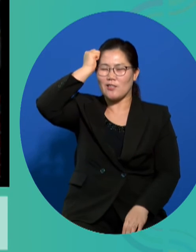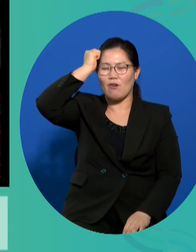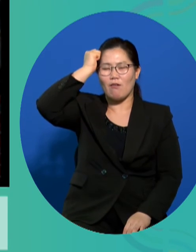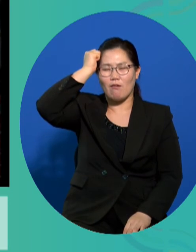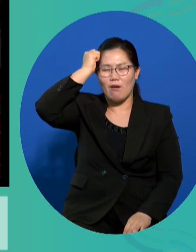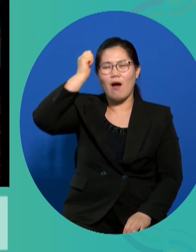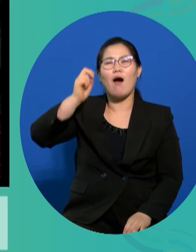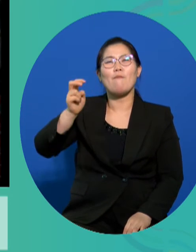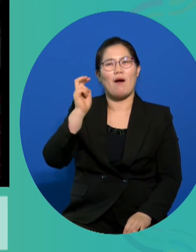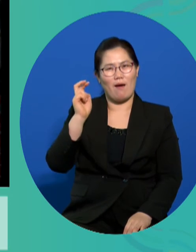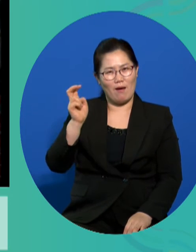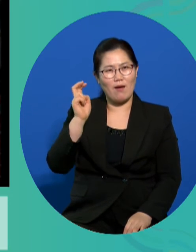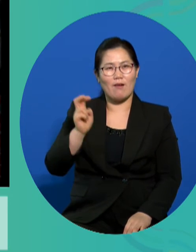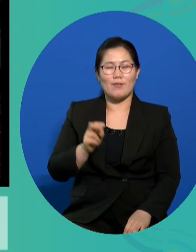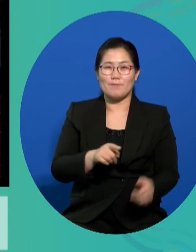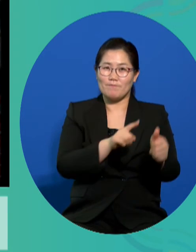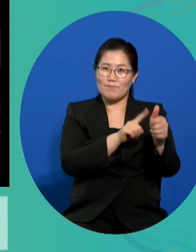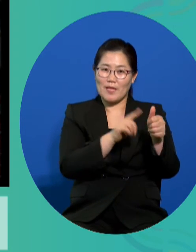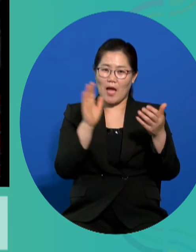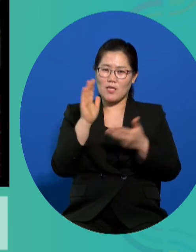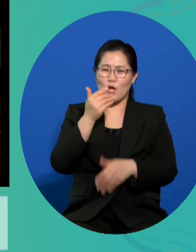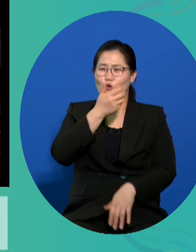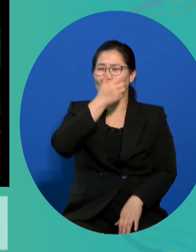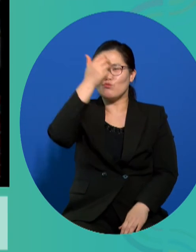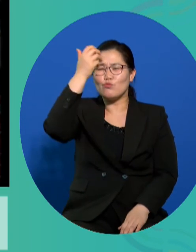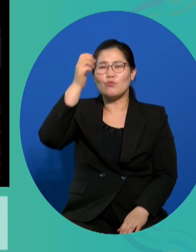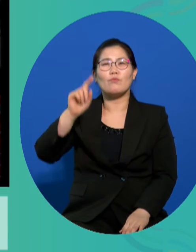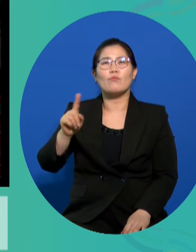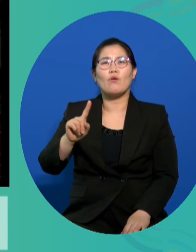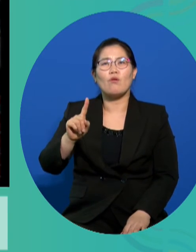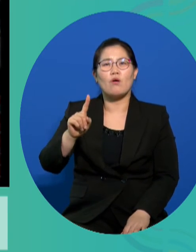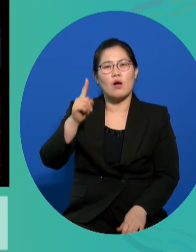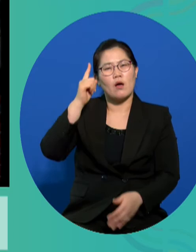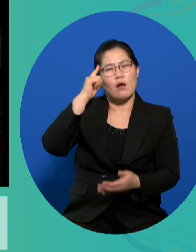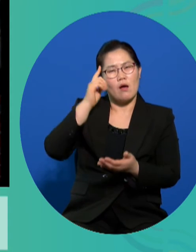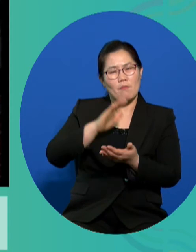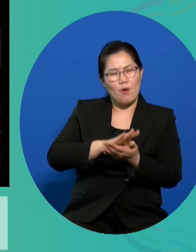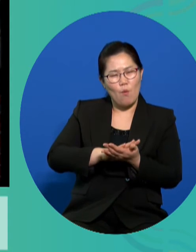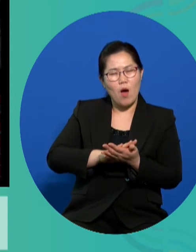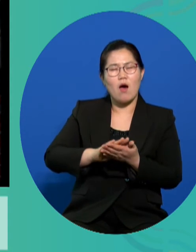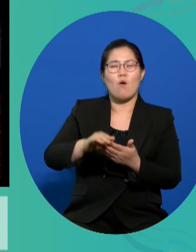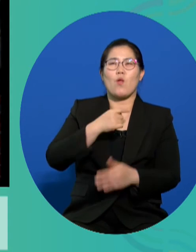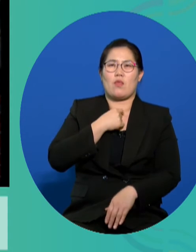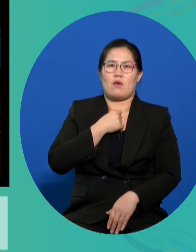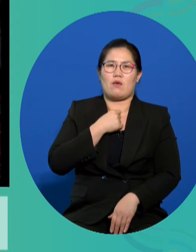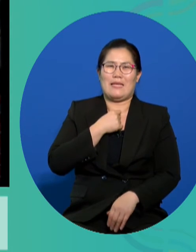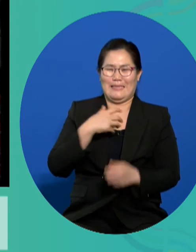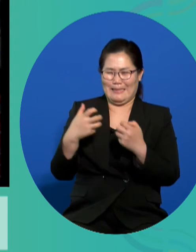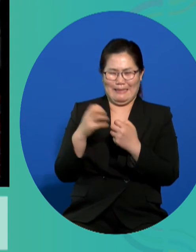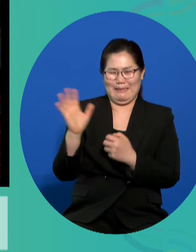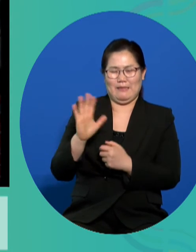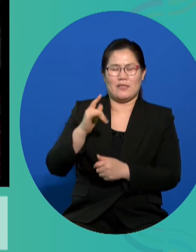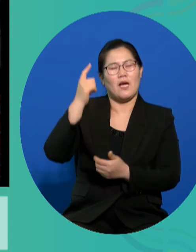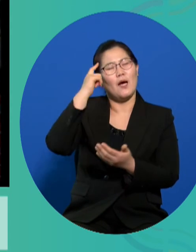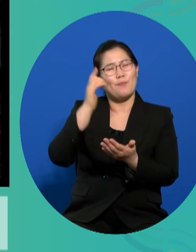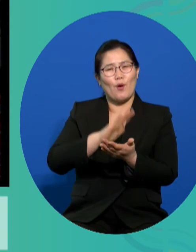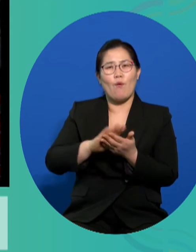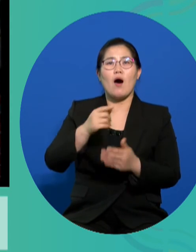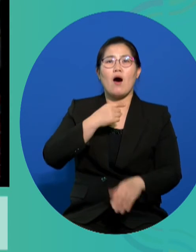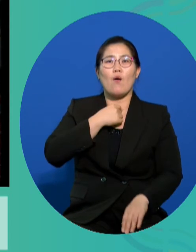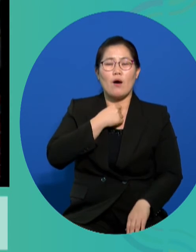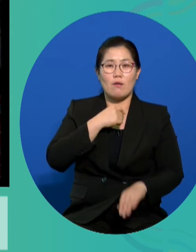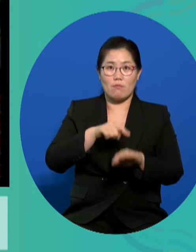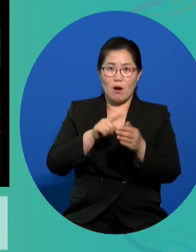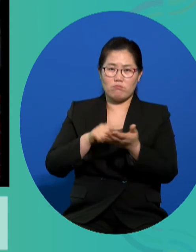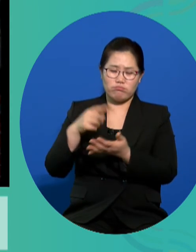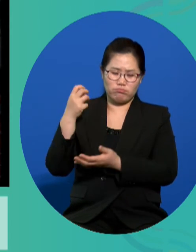저 학생들의 꿈이 평화가 계속 마음속에 자리 잡을 수 있도록 우리 여기 있는 어르신들이 저도 포함해서